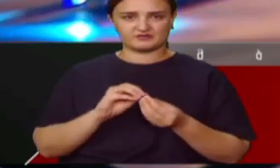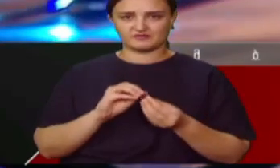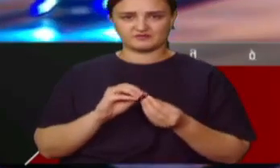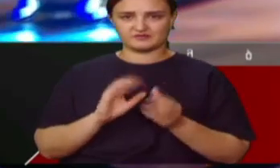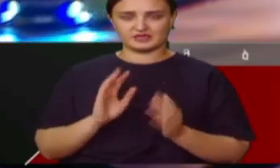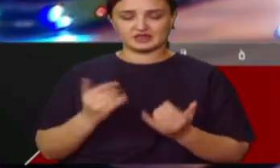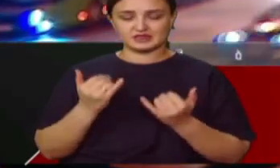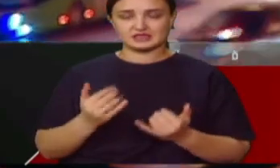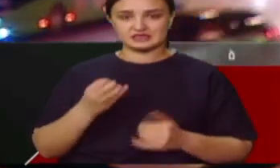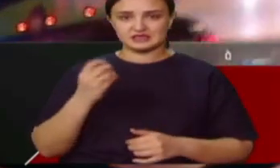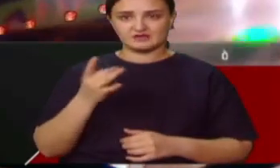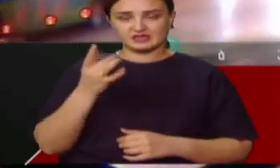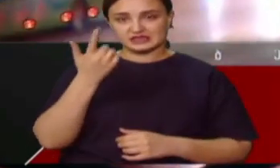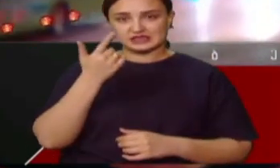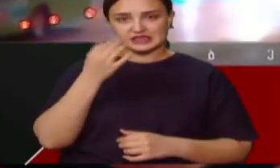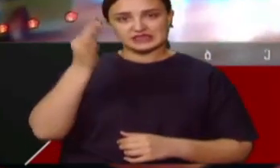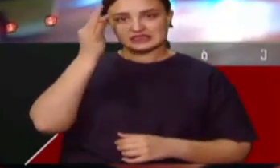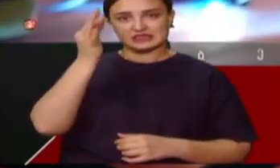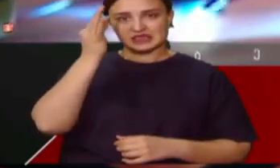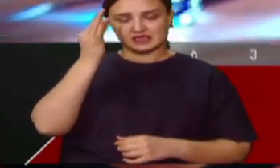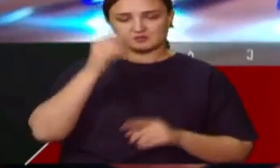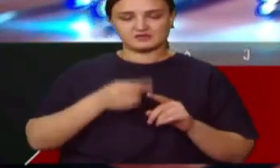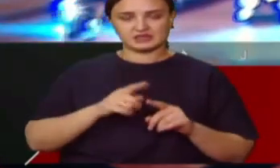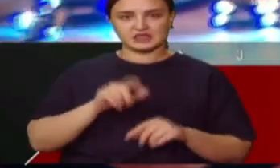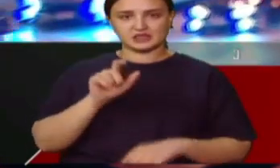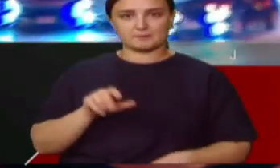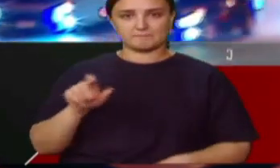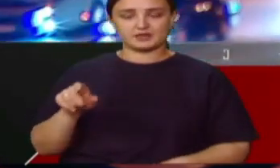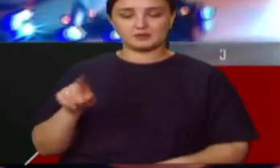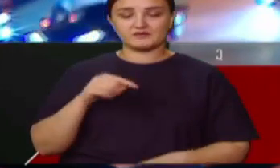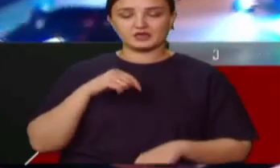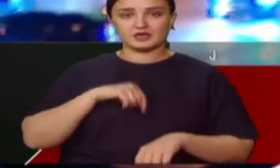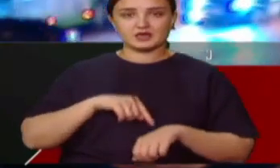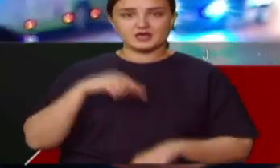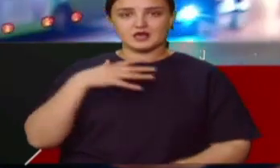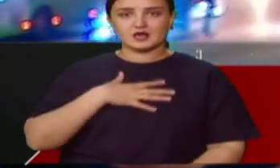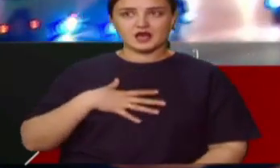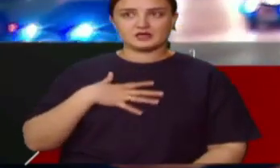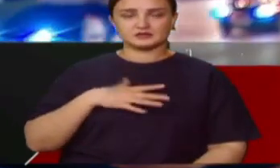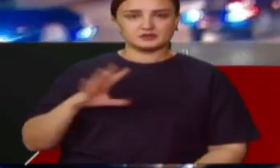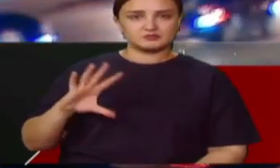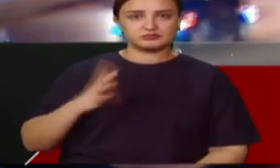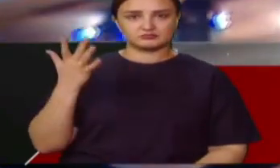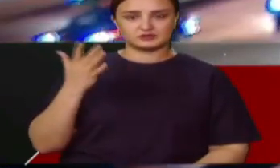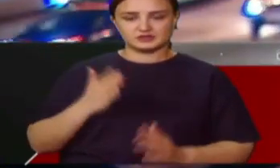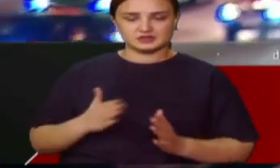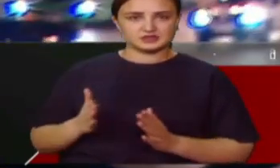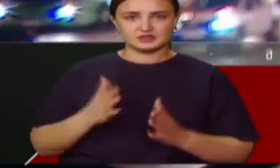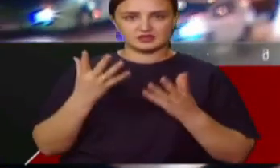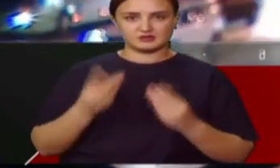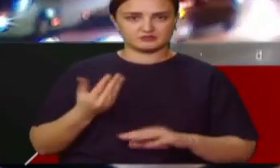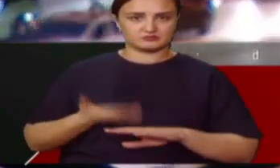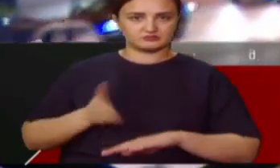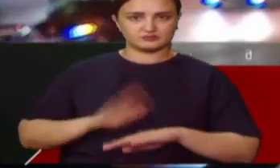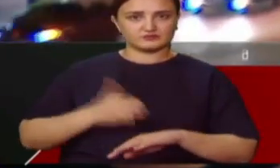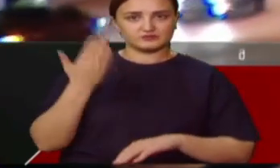დღეს კიდევ ერთხელ ცრემლით იხსენებდნენ ეს ადამიანები იმ განცდებს და გამოვლილ დღეებს, რომელიც